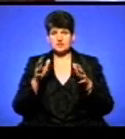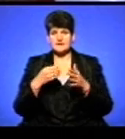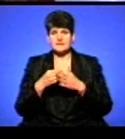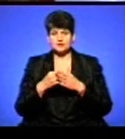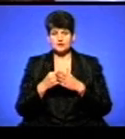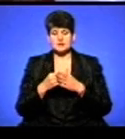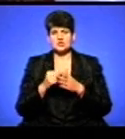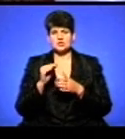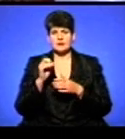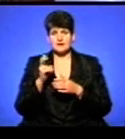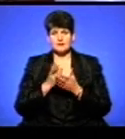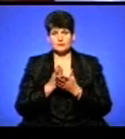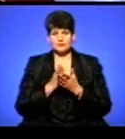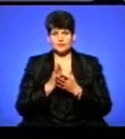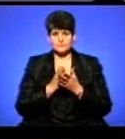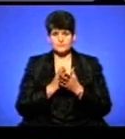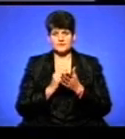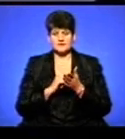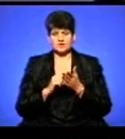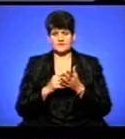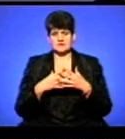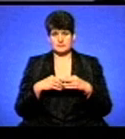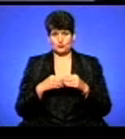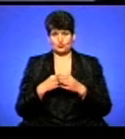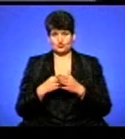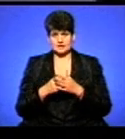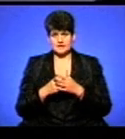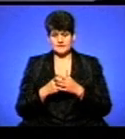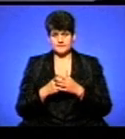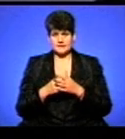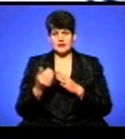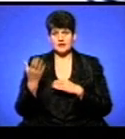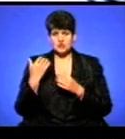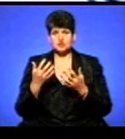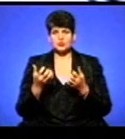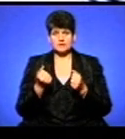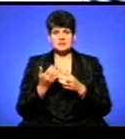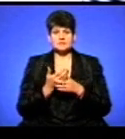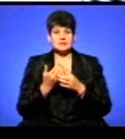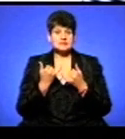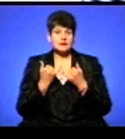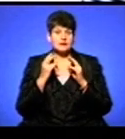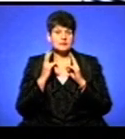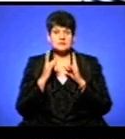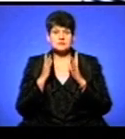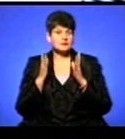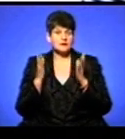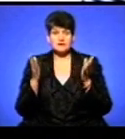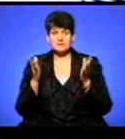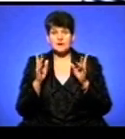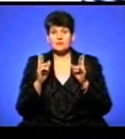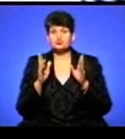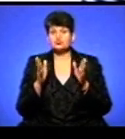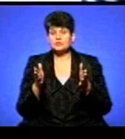послуг позначається на сімейному бюджеті. Раніше отримували субсидію, а зараз не знаю, як